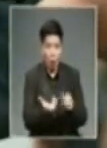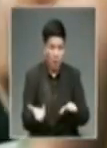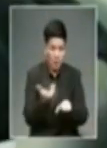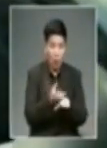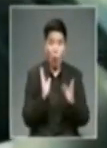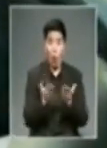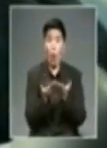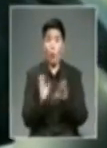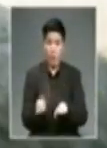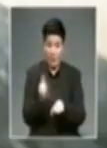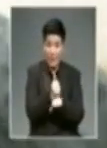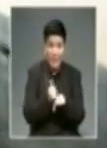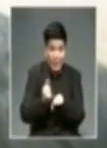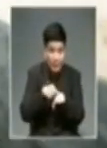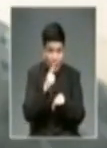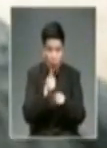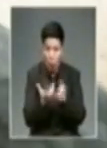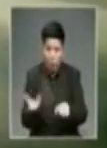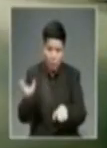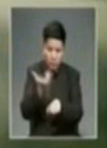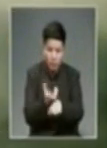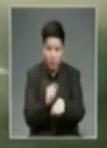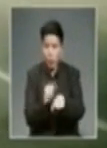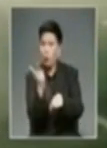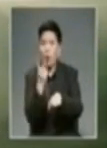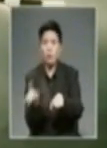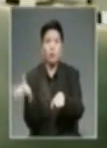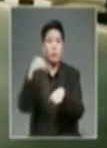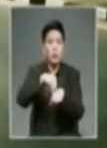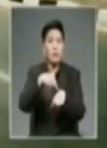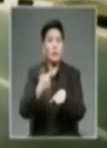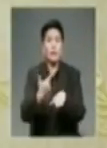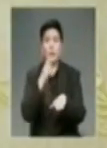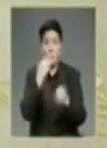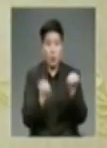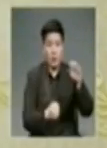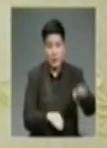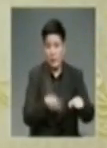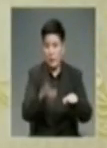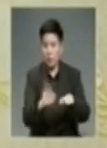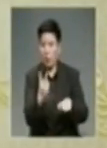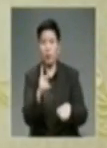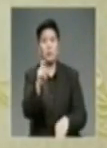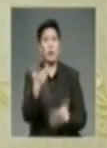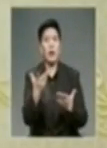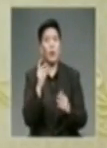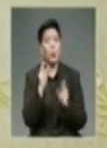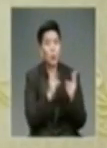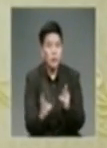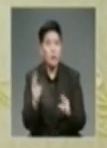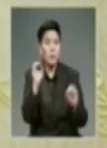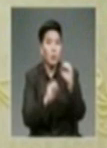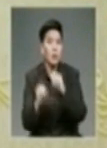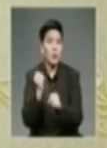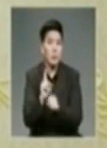ในครอบครัวแล้วก็ต้องใช้ในการขนส่งสินค้าสลับกันไปถ้าจะให้มี2,000รายได้ก็ไม่เพียงพอแต่ทำยังไงจะปลอดภัยล่ะครับ